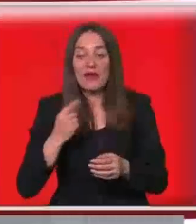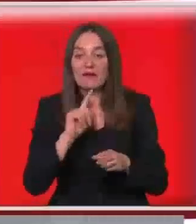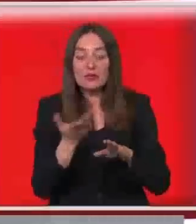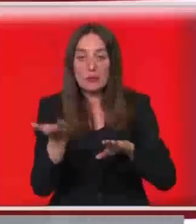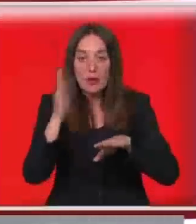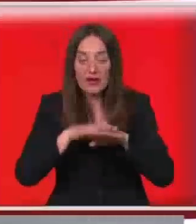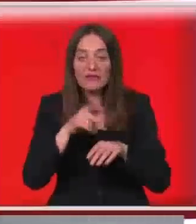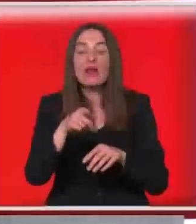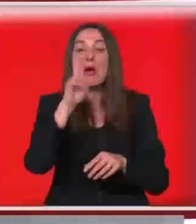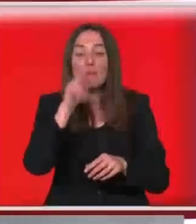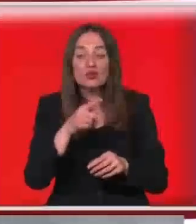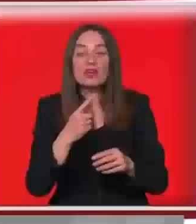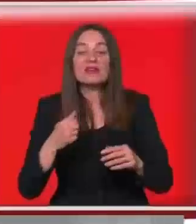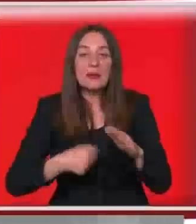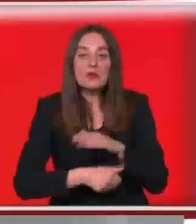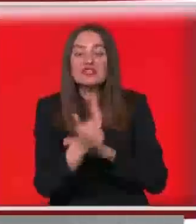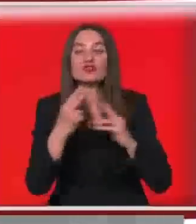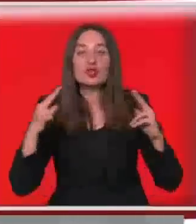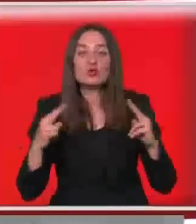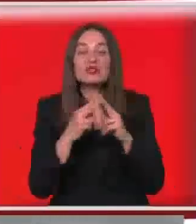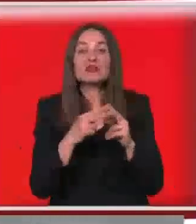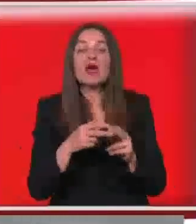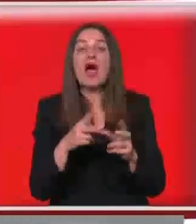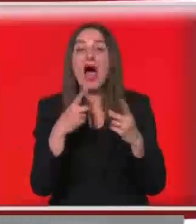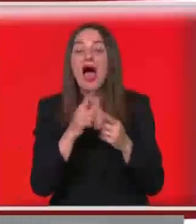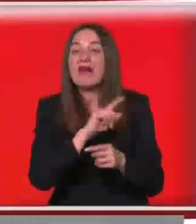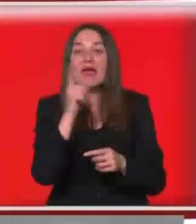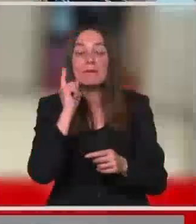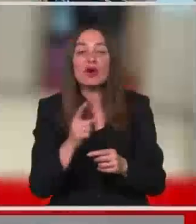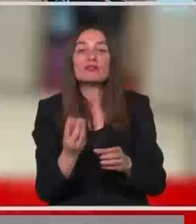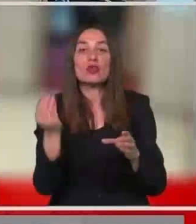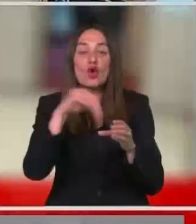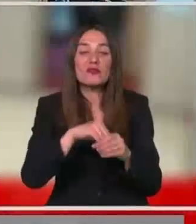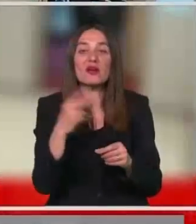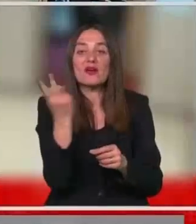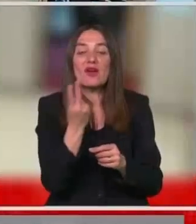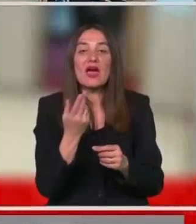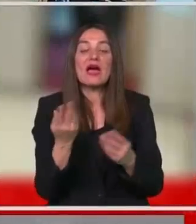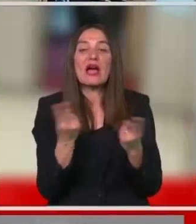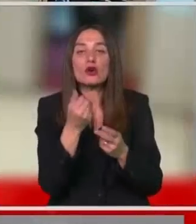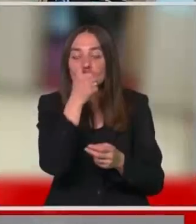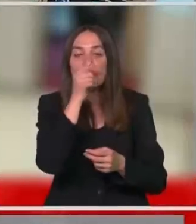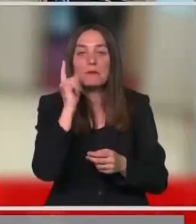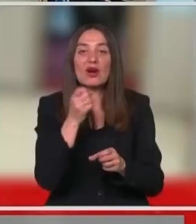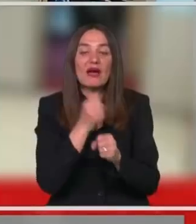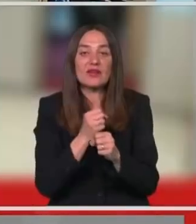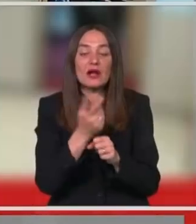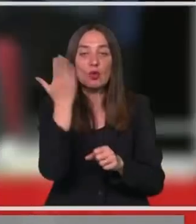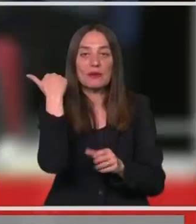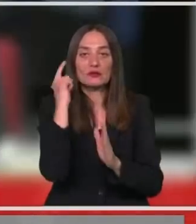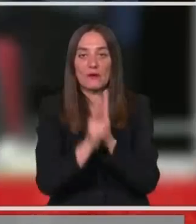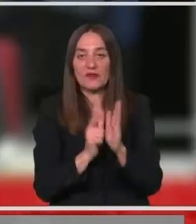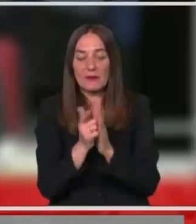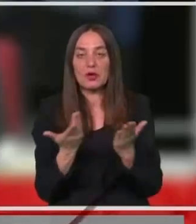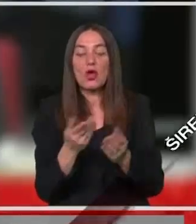moratorijumom, možete da mu izađete u susret, a ne morate dodatno da se rezervišete kao što bi morali to da radite u prethodnom periodu.